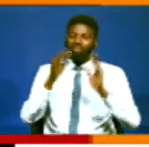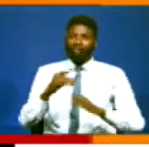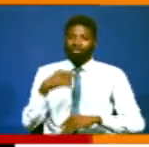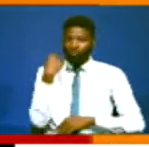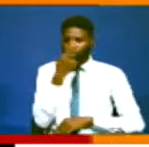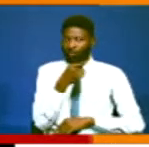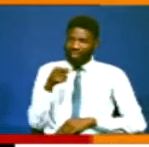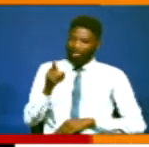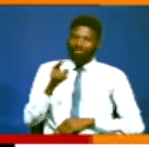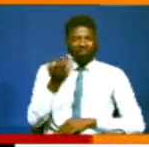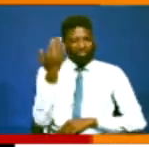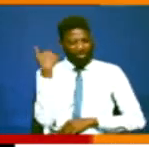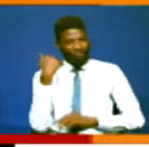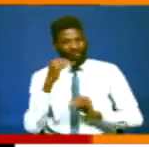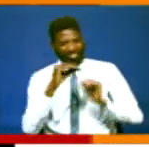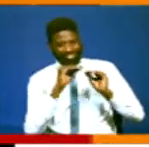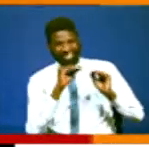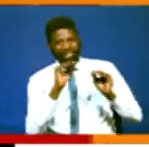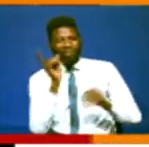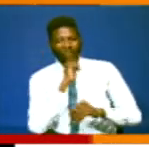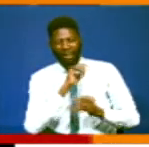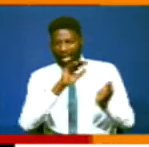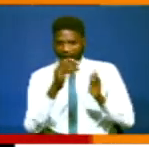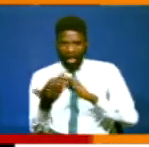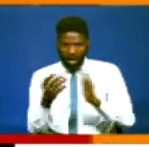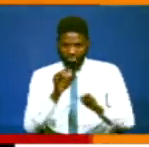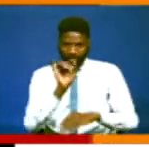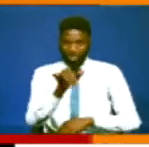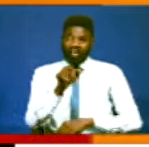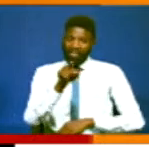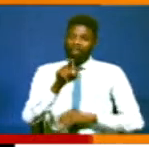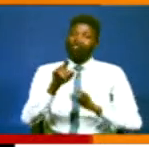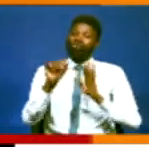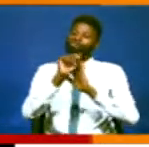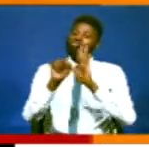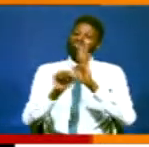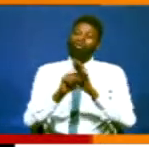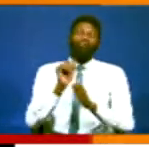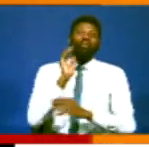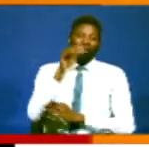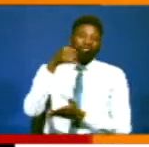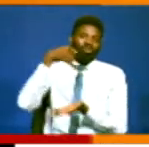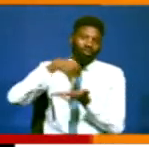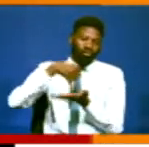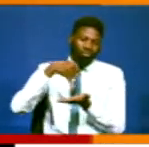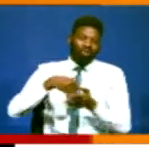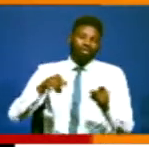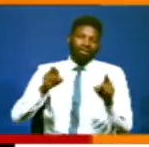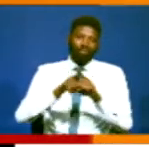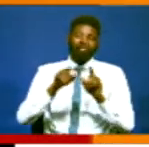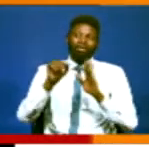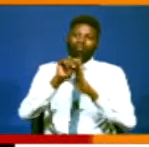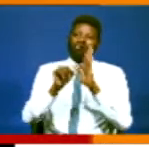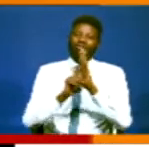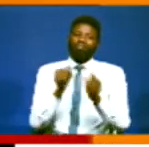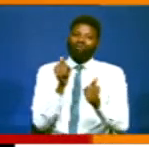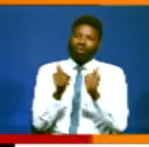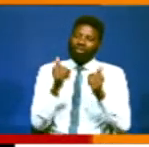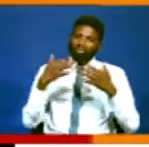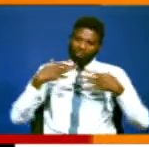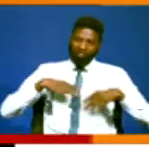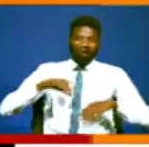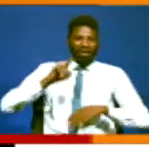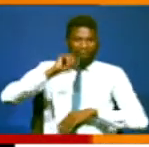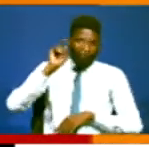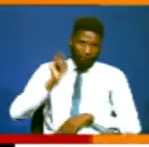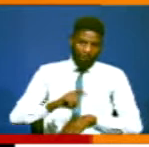amepewa mafunzo kuhusiana na somo hilo. Na somo hilo litakuwa miongoni mwa yale masomo ambayo ni ya lazima. Kumbuka mwanafunzi